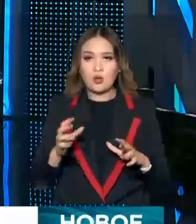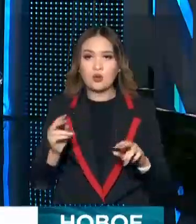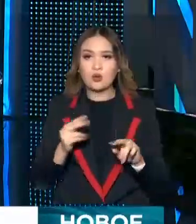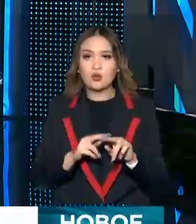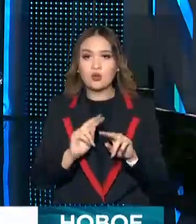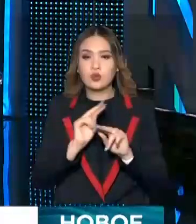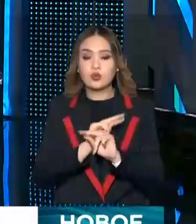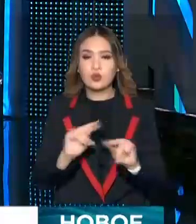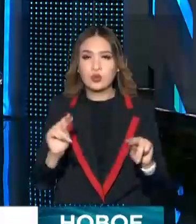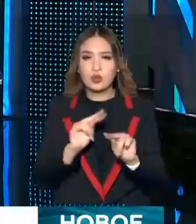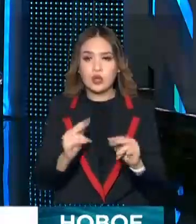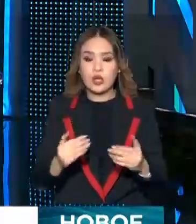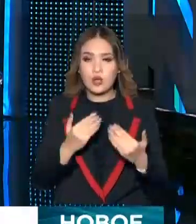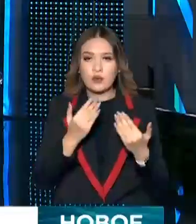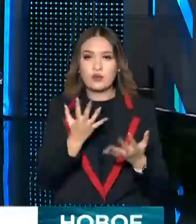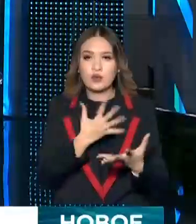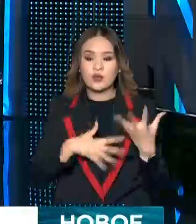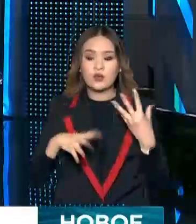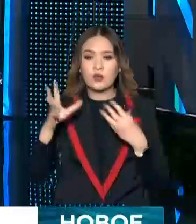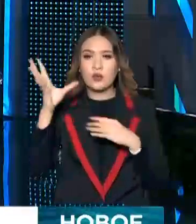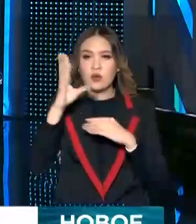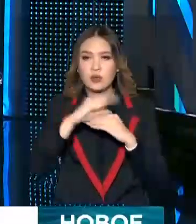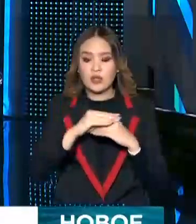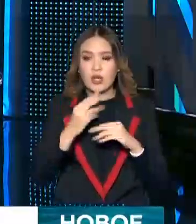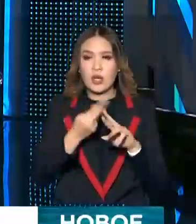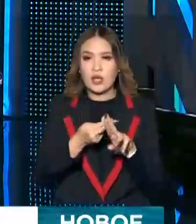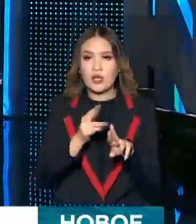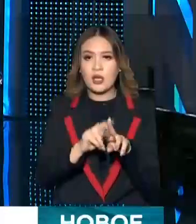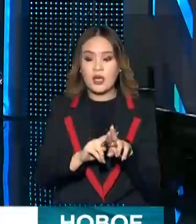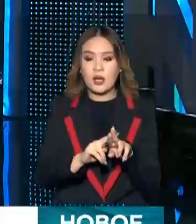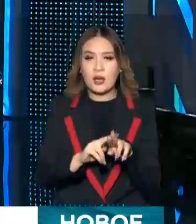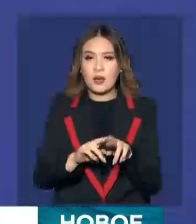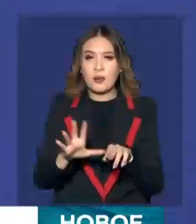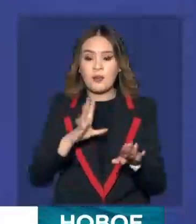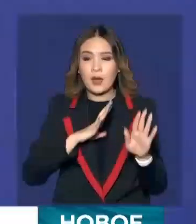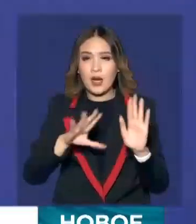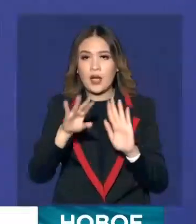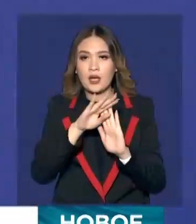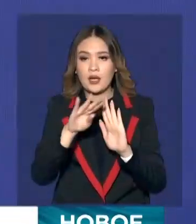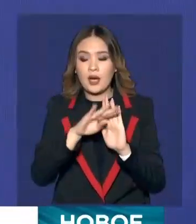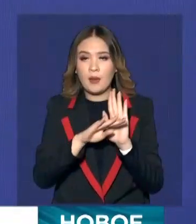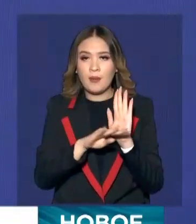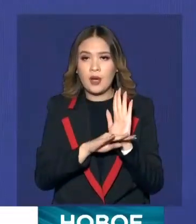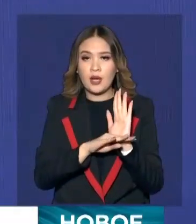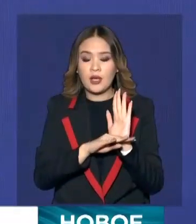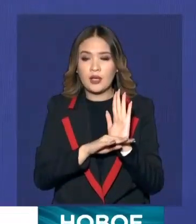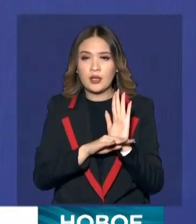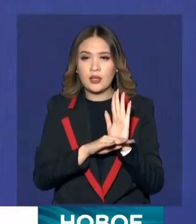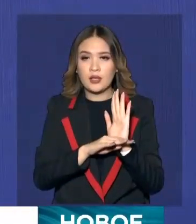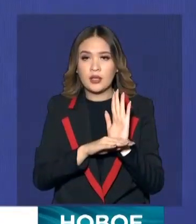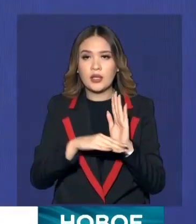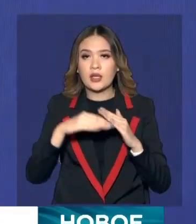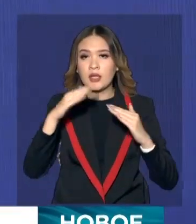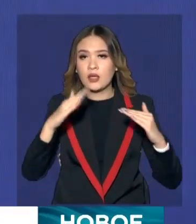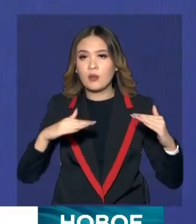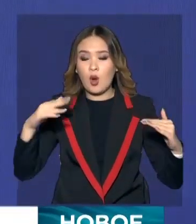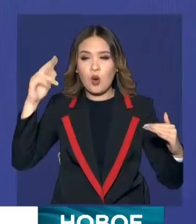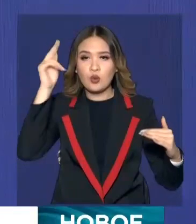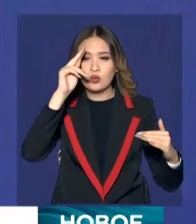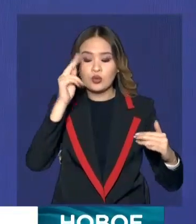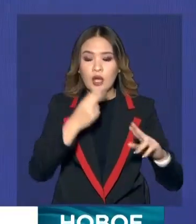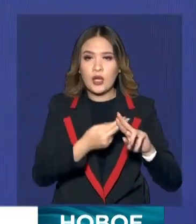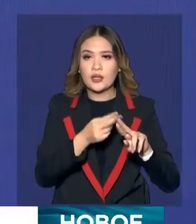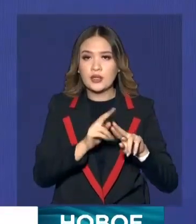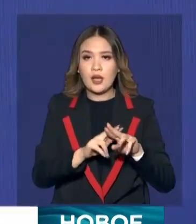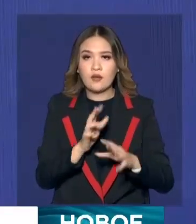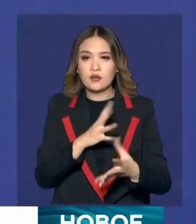в течение всего дня. Поэтому немножко вот программа, гибкая учебная программа охватывает все